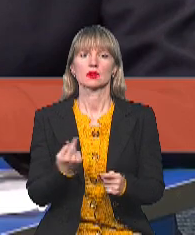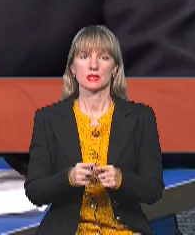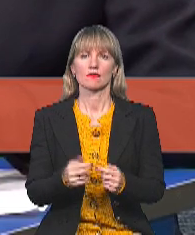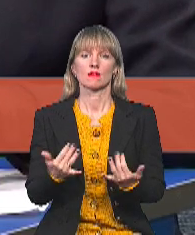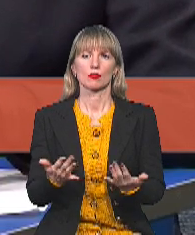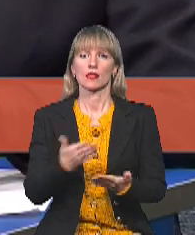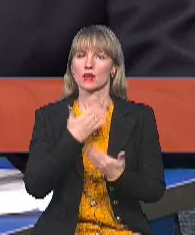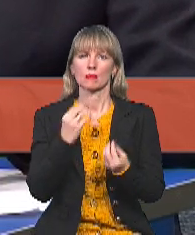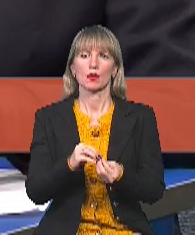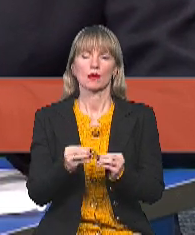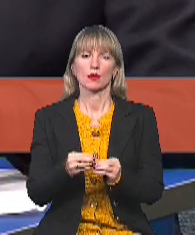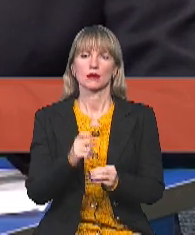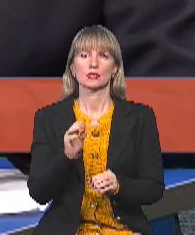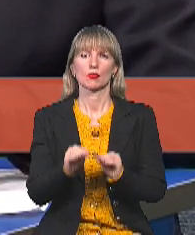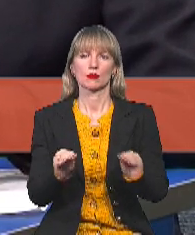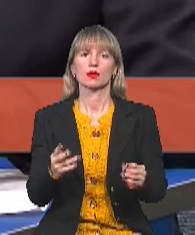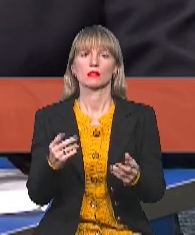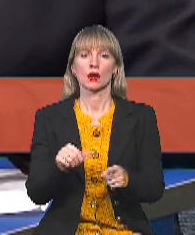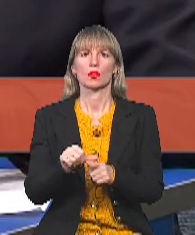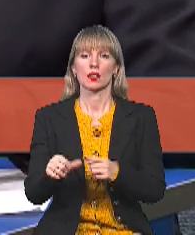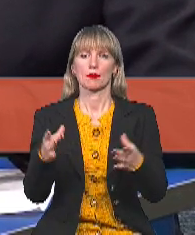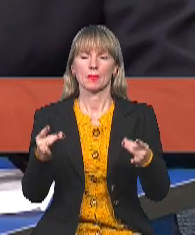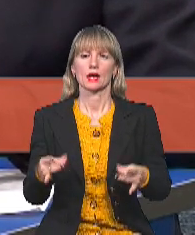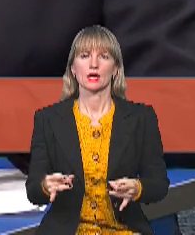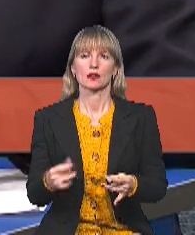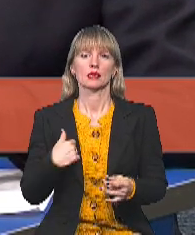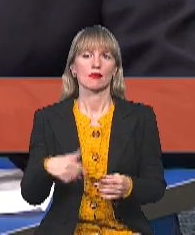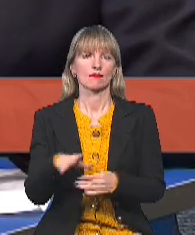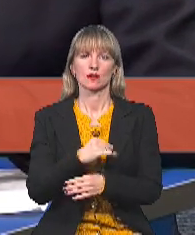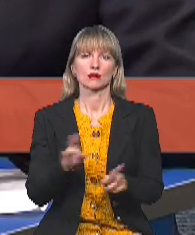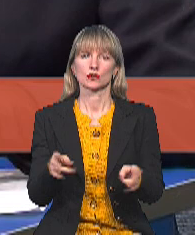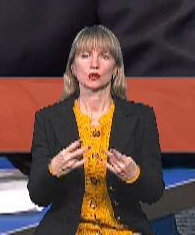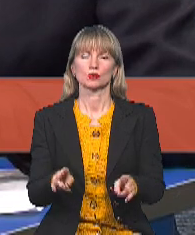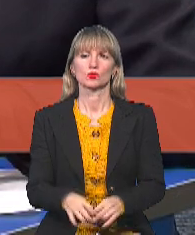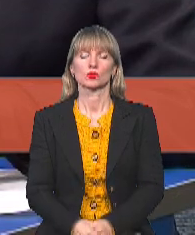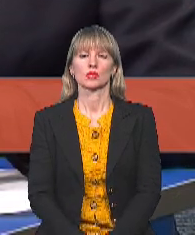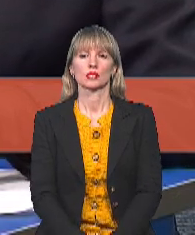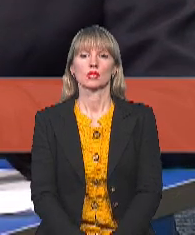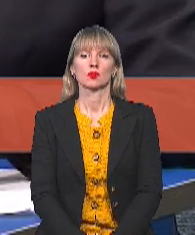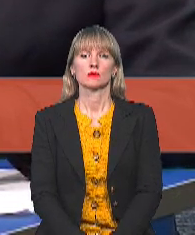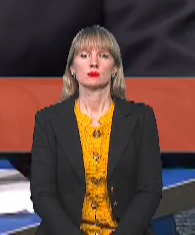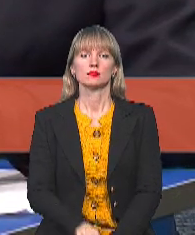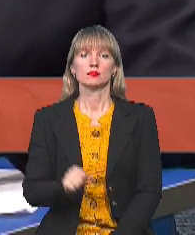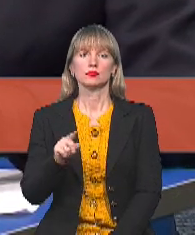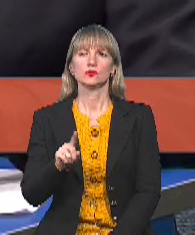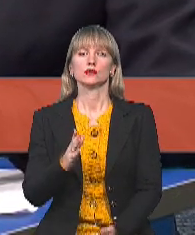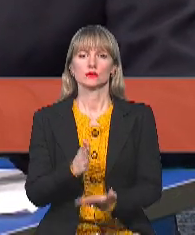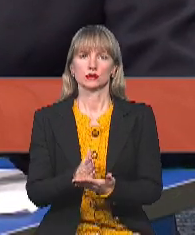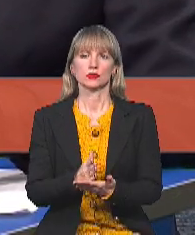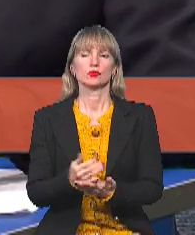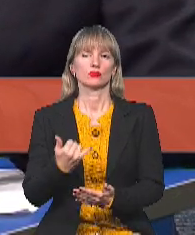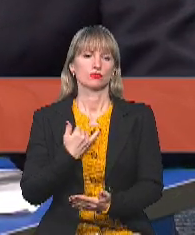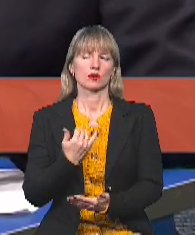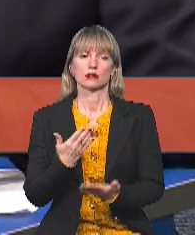вимогам? Да. Тобто нема проблем з обладнанням? Ну, окремим пакетом. Нам же ж все не потрібно, да, ви ж розумієте. Ну, то, що є, да, слава Богу,